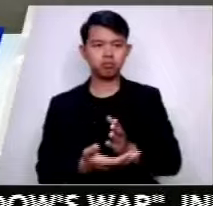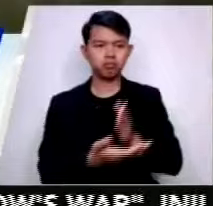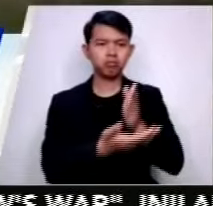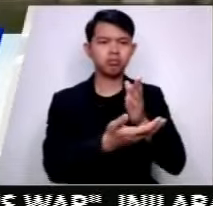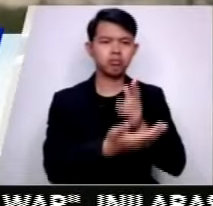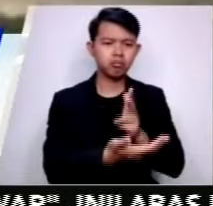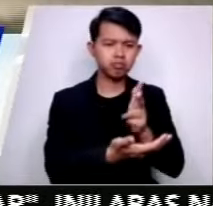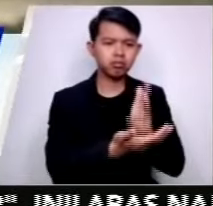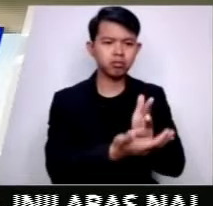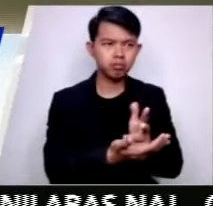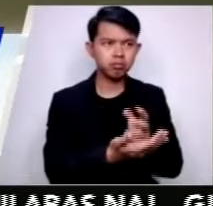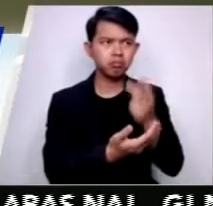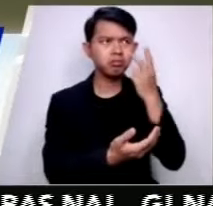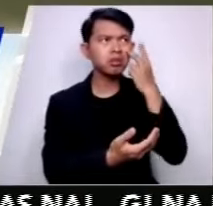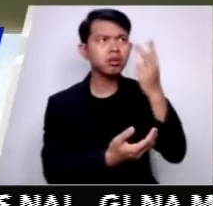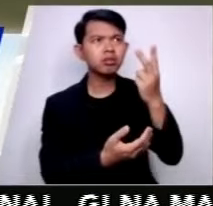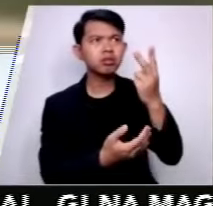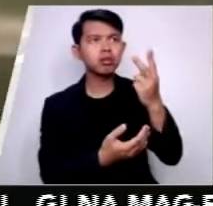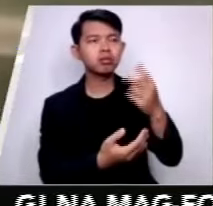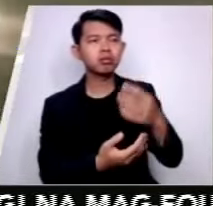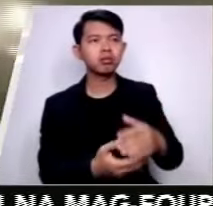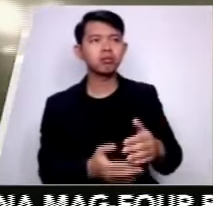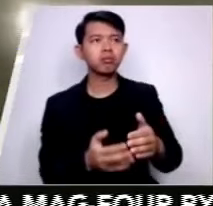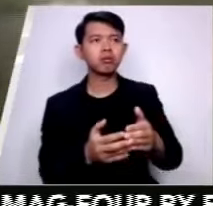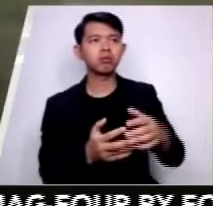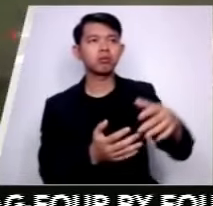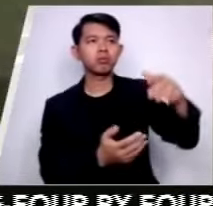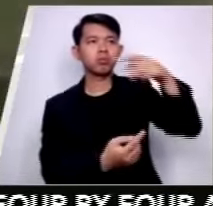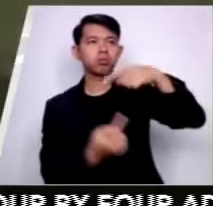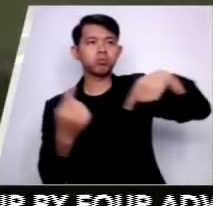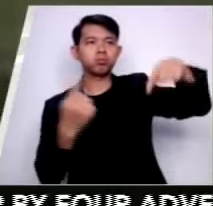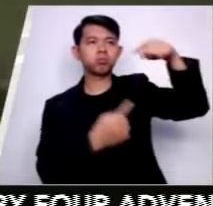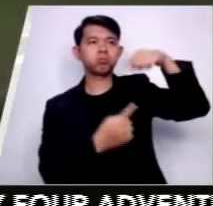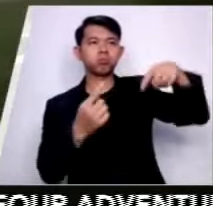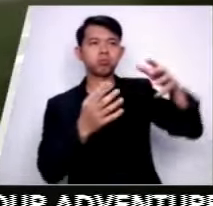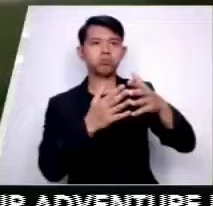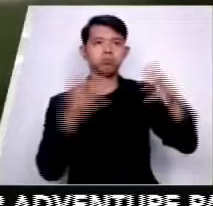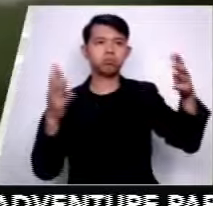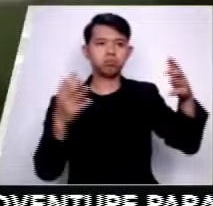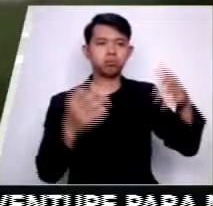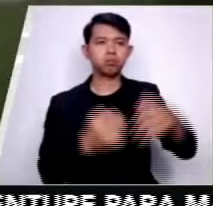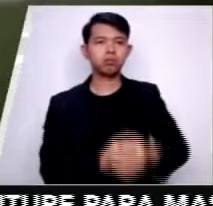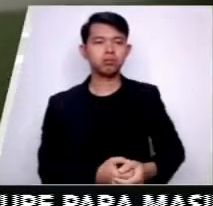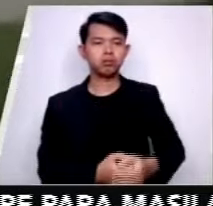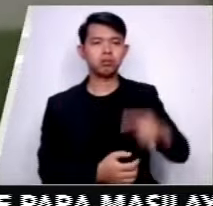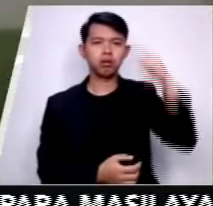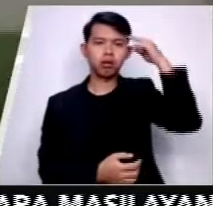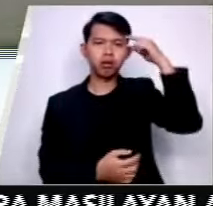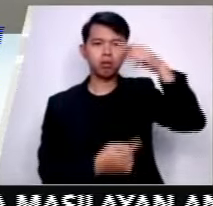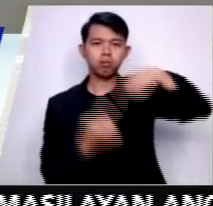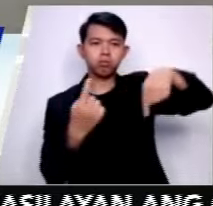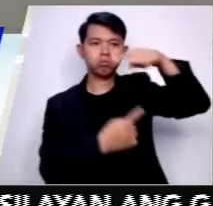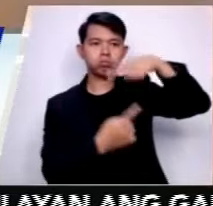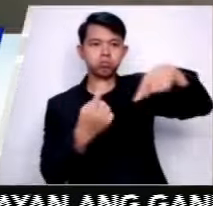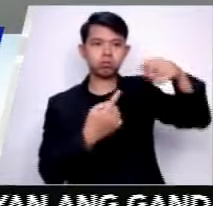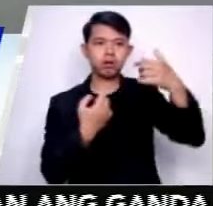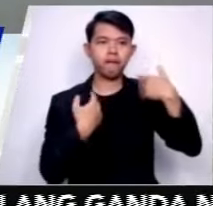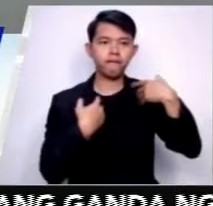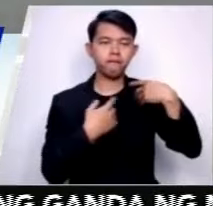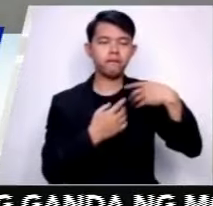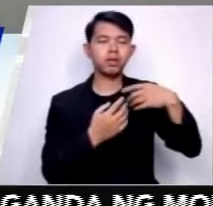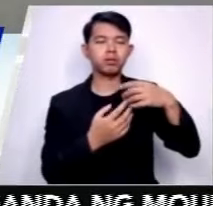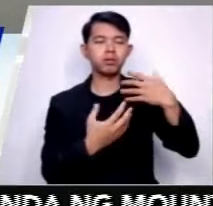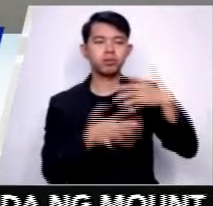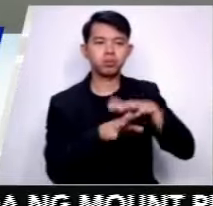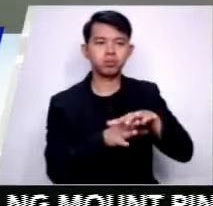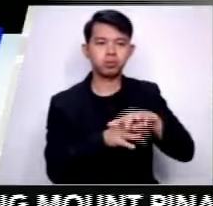higante't madilim na sirkulasyon ng hangin sabi ng driver animoy buhawi ito na may tinatangay na debri sa ibang